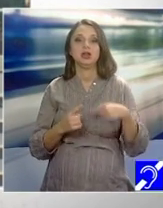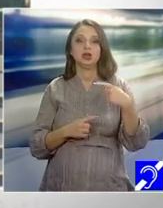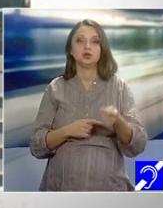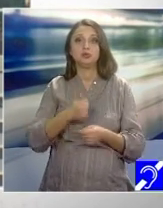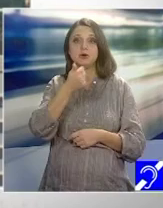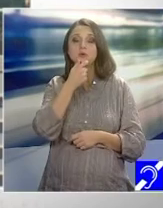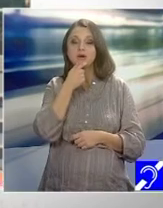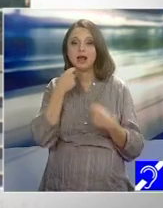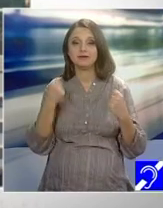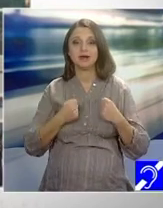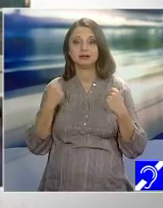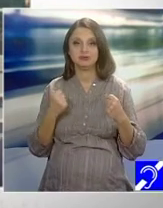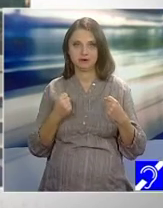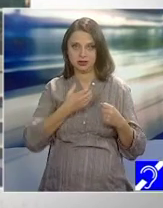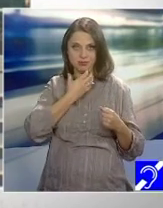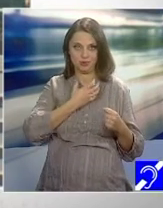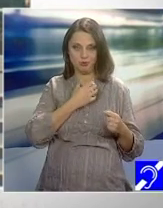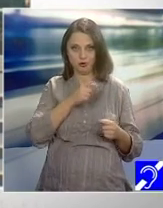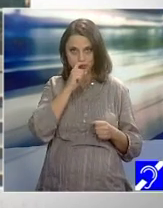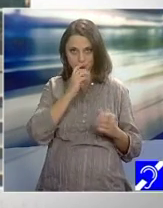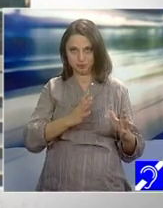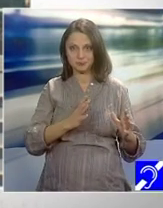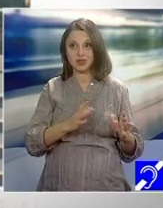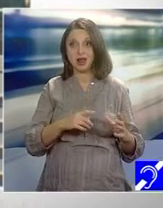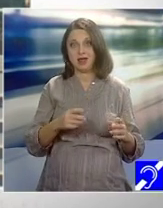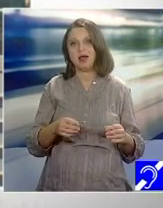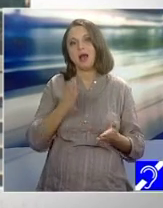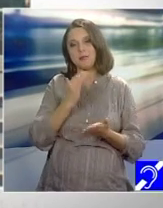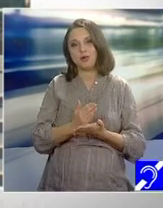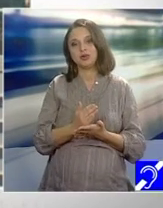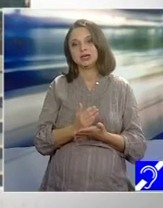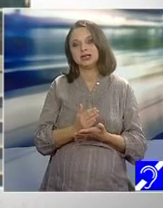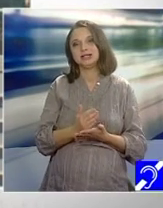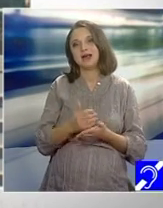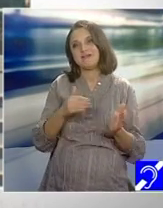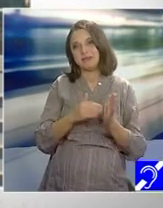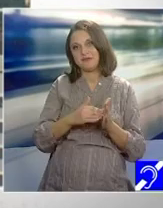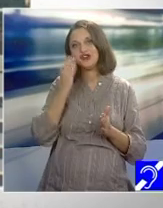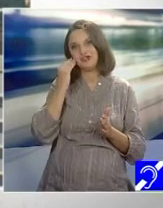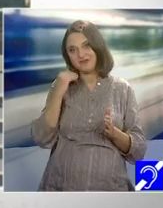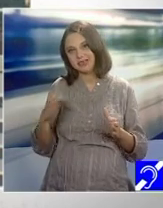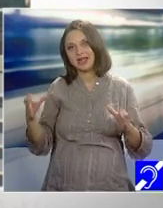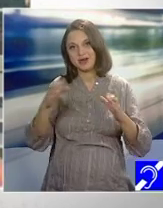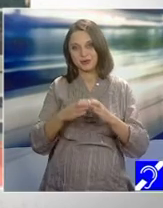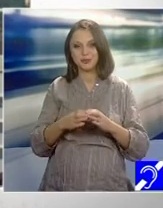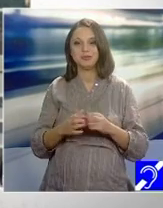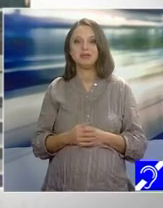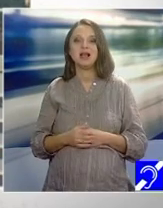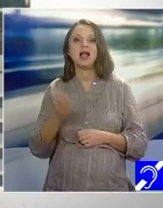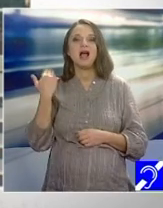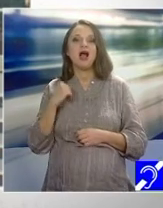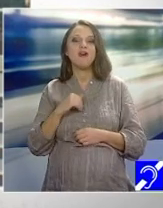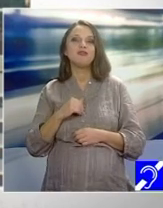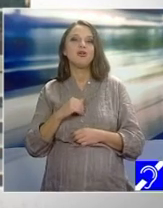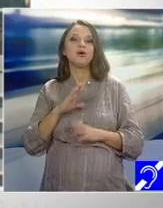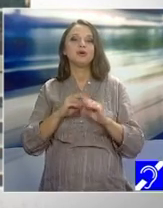de activitate doar a bărboșilor, am decis că e momentul să se intervină și sexul frumos, pentru că de-a lungul timpului au fost multe tinere, care